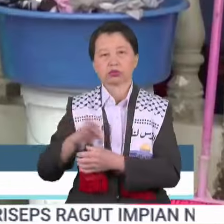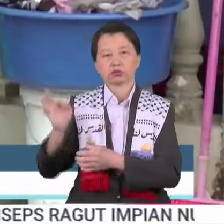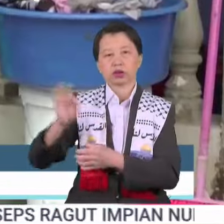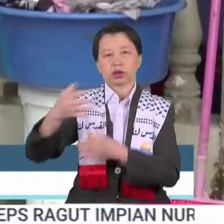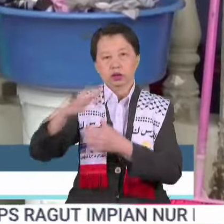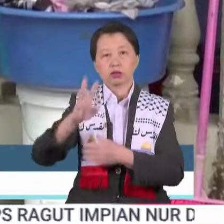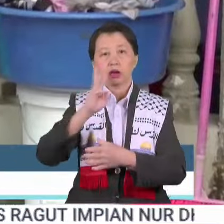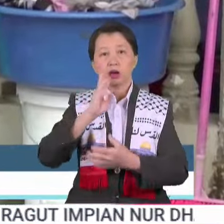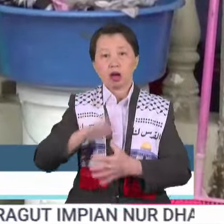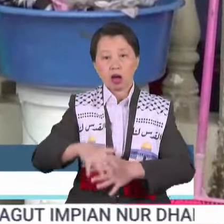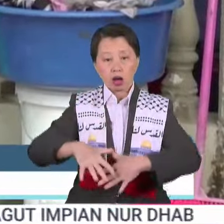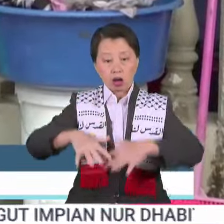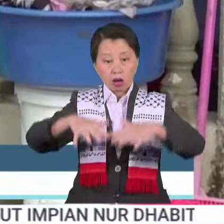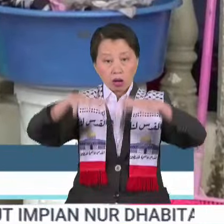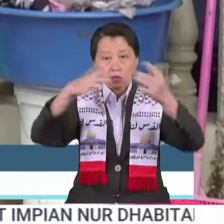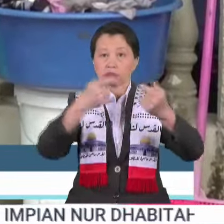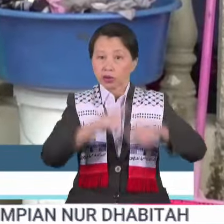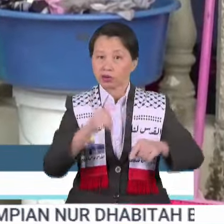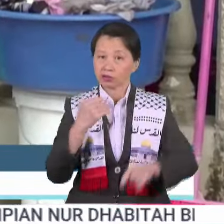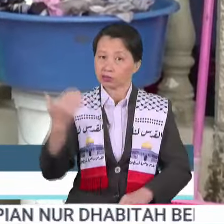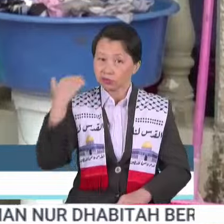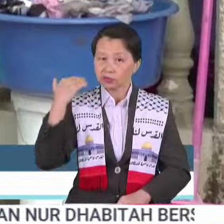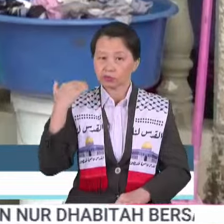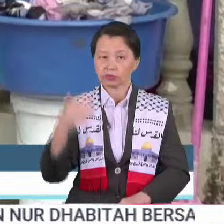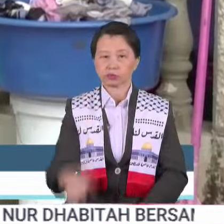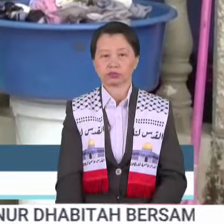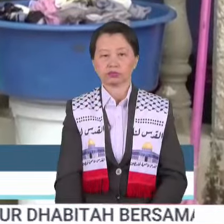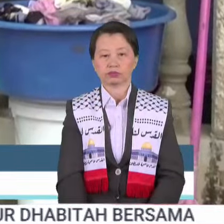selepas banjir besar yang berlaku.